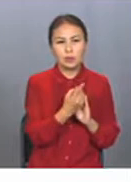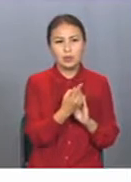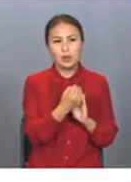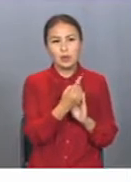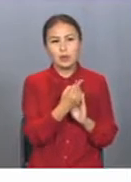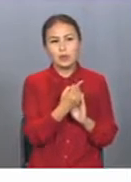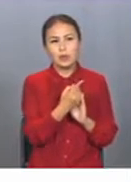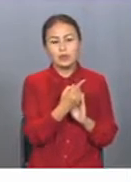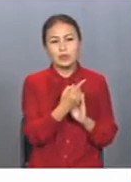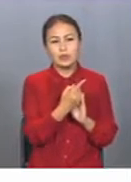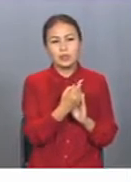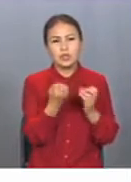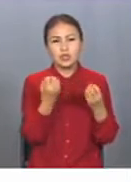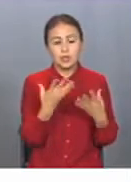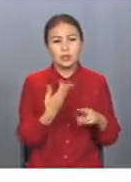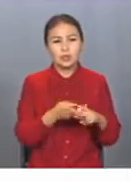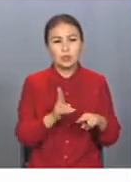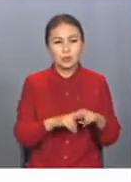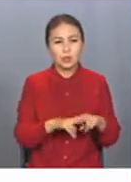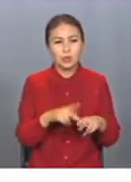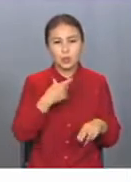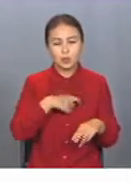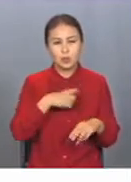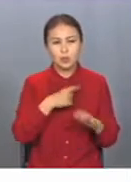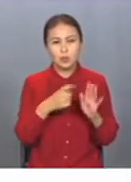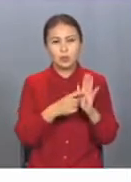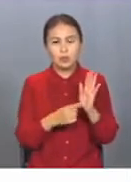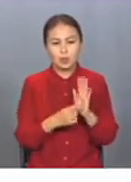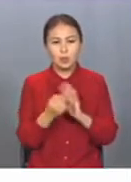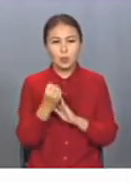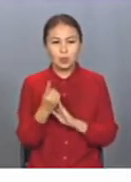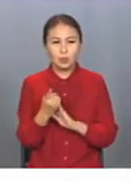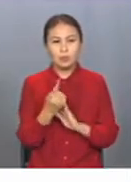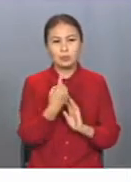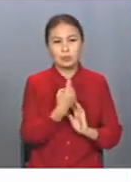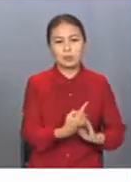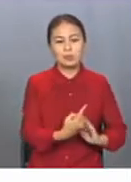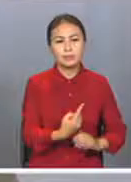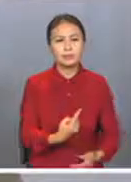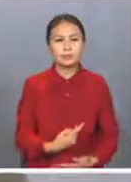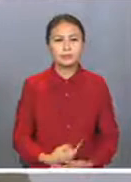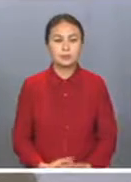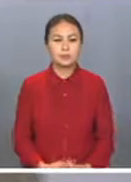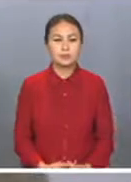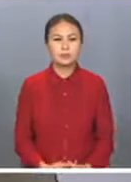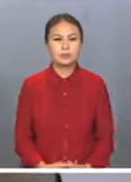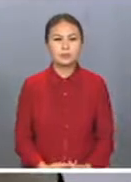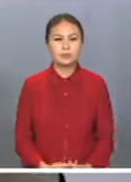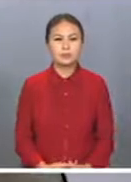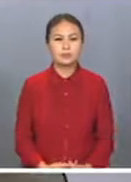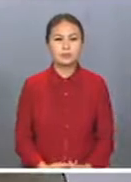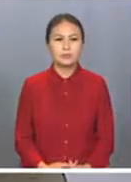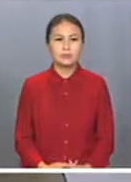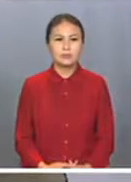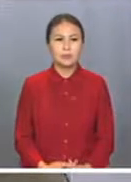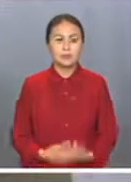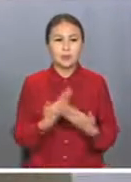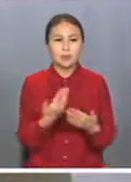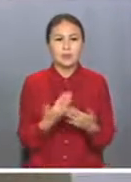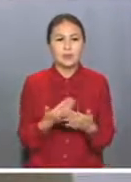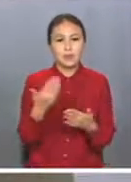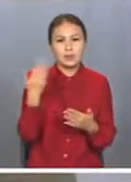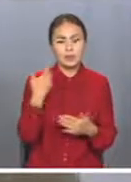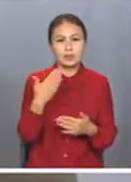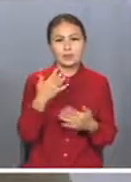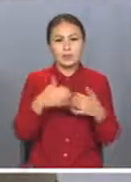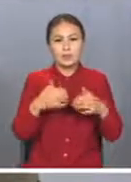бізде жай сан. Сондықтан өз-өзіне бөлемін 1 шығады. Жіктеу аяқталды. Енді осының алдындағы есепті еске